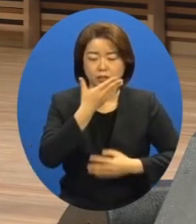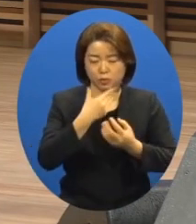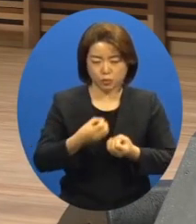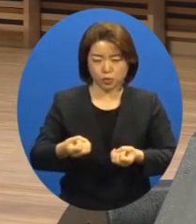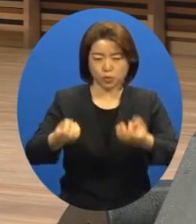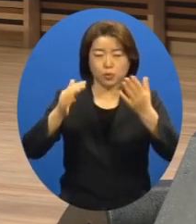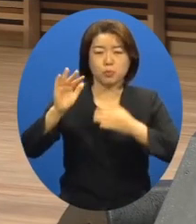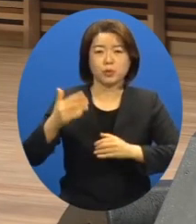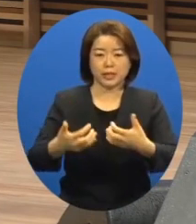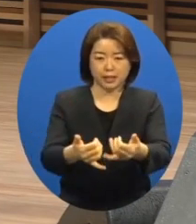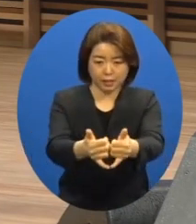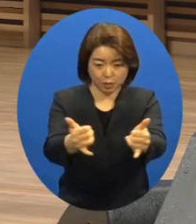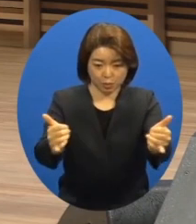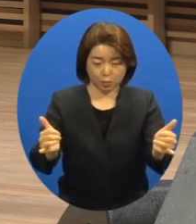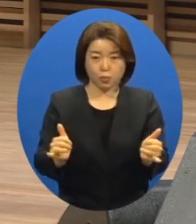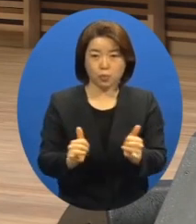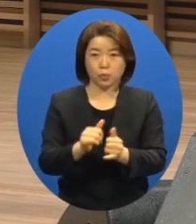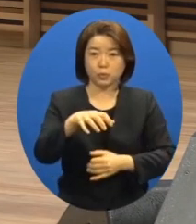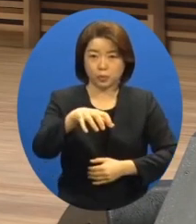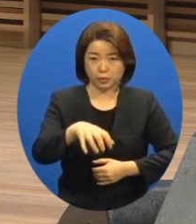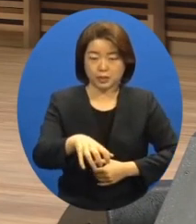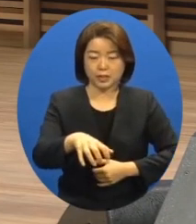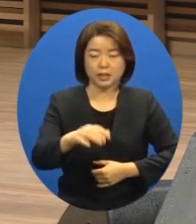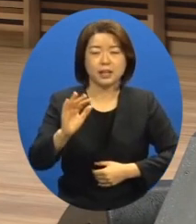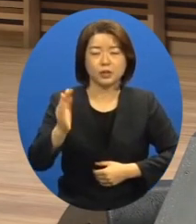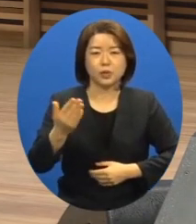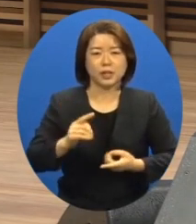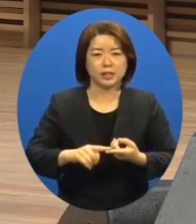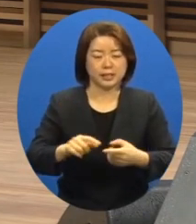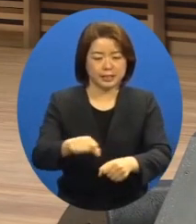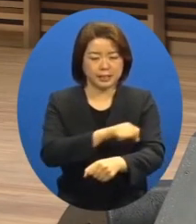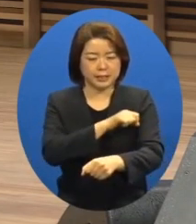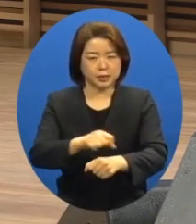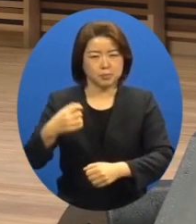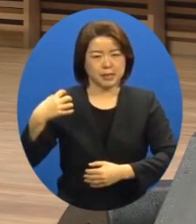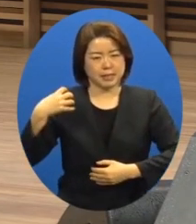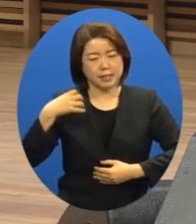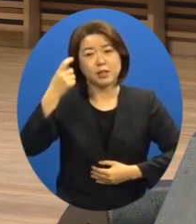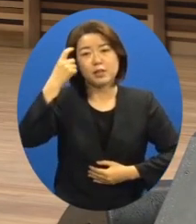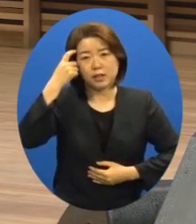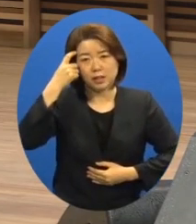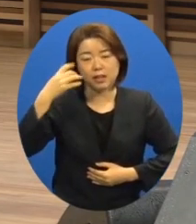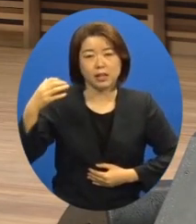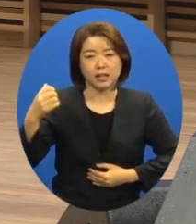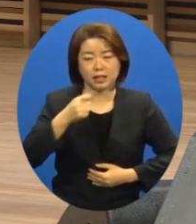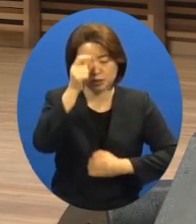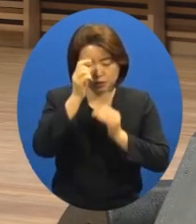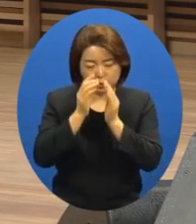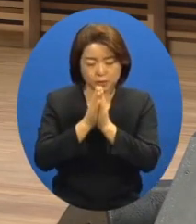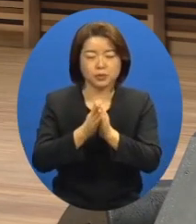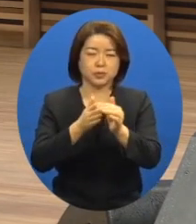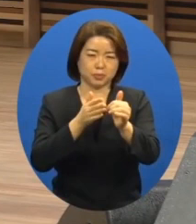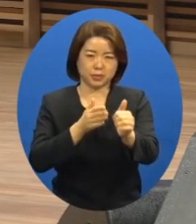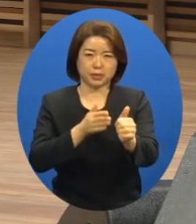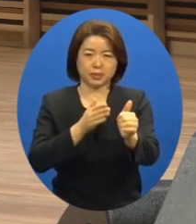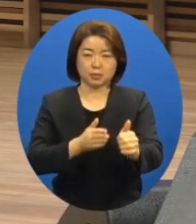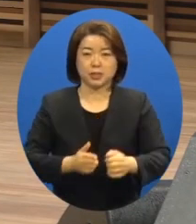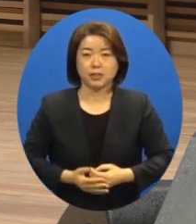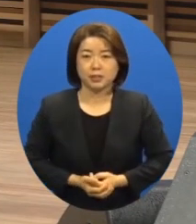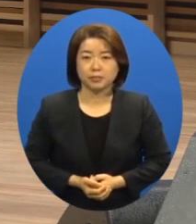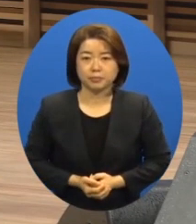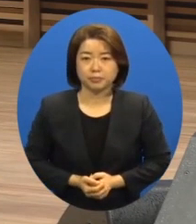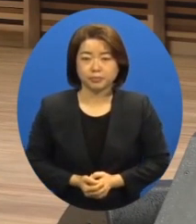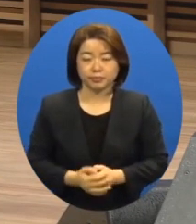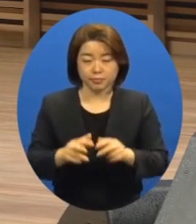공동체가 되어야 한다는 그런 특별한 사명감을 가지고 기도해 주시기를 바랍니다.